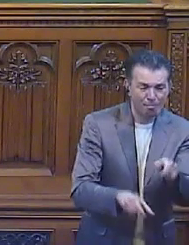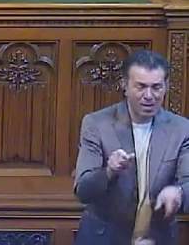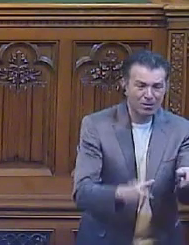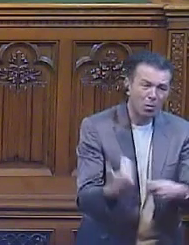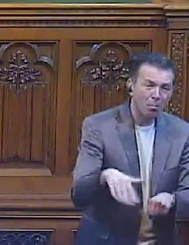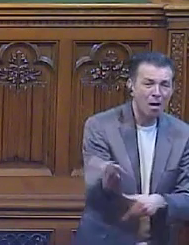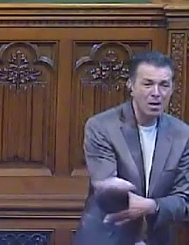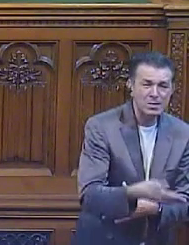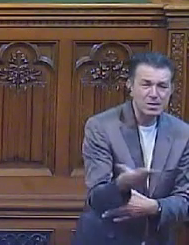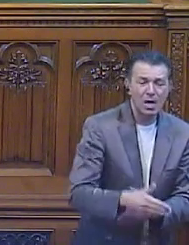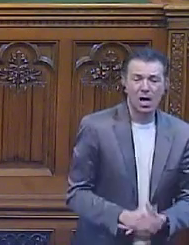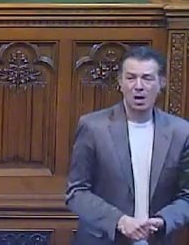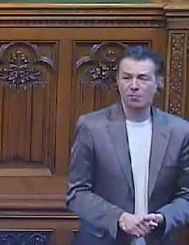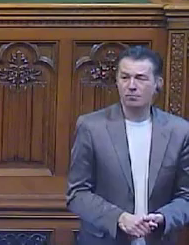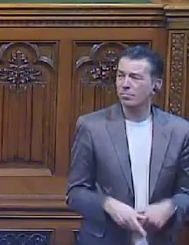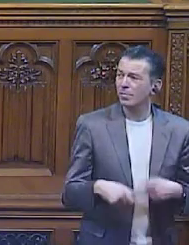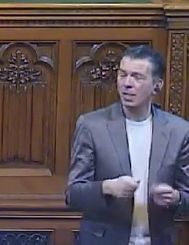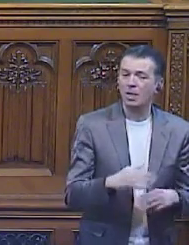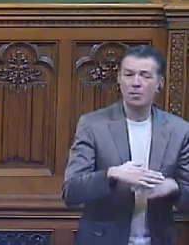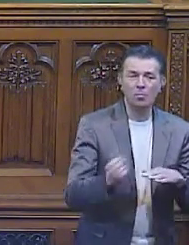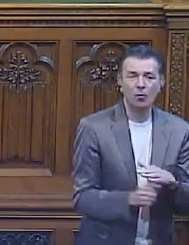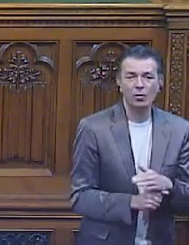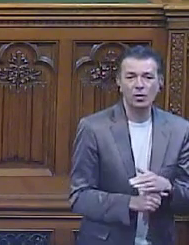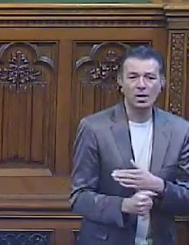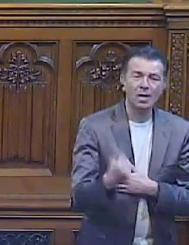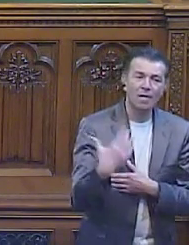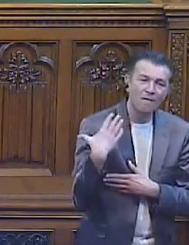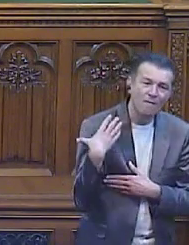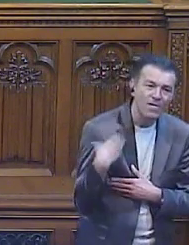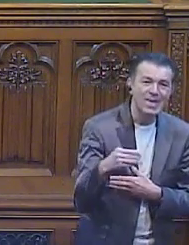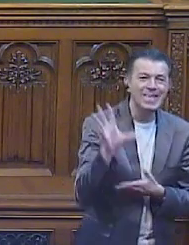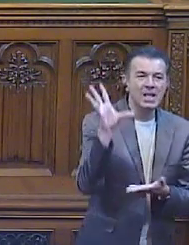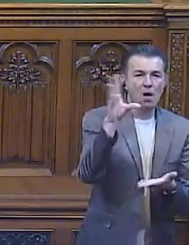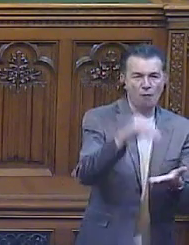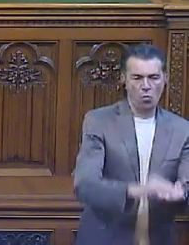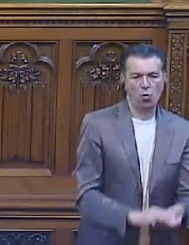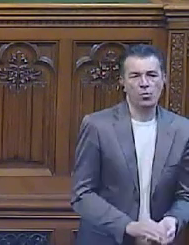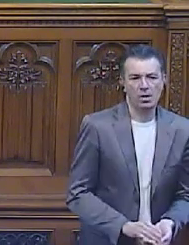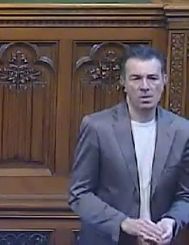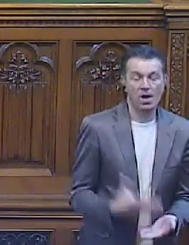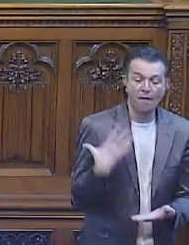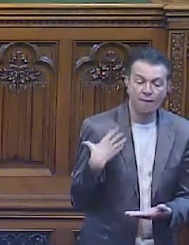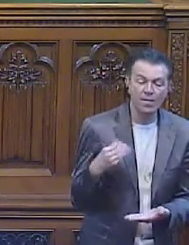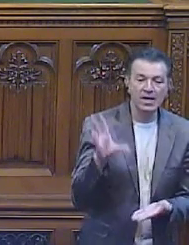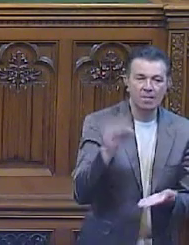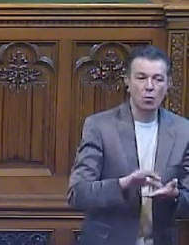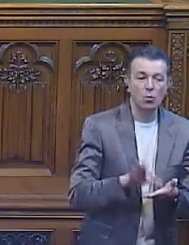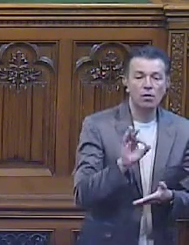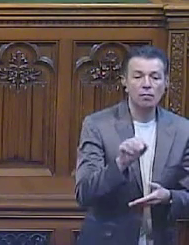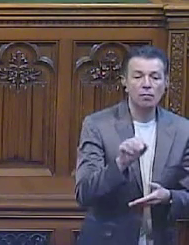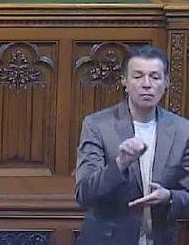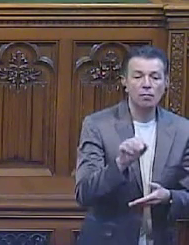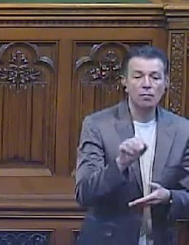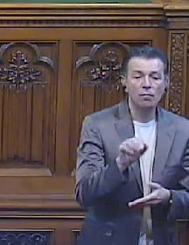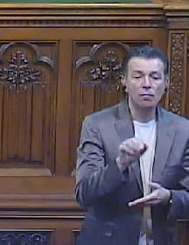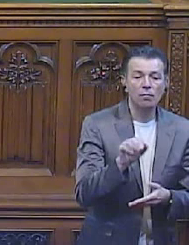in unserer Stadt. Da gibt es dieses Projekt Wiederwohnen. Wiederwohnen bietet jenen Menschen, die obdachlos